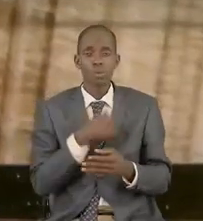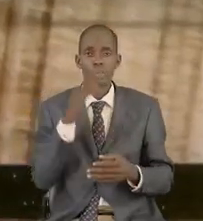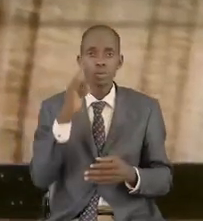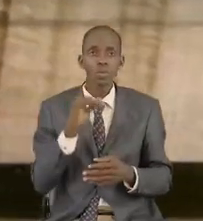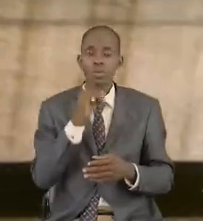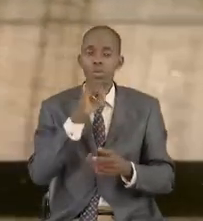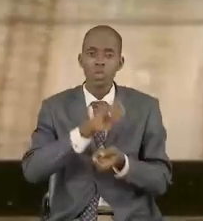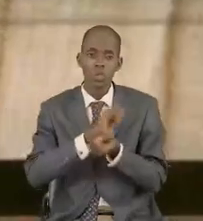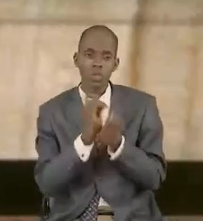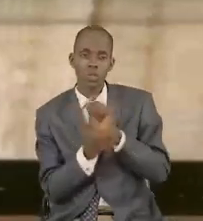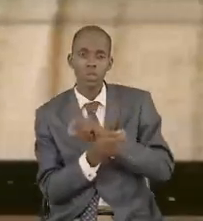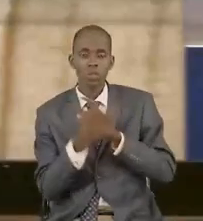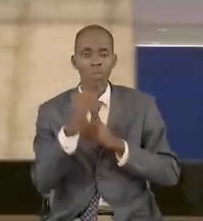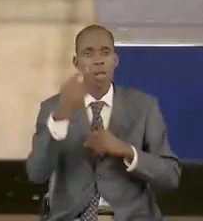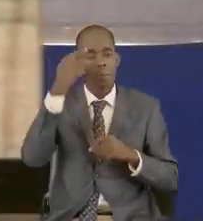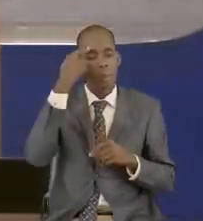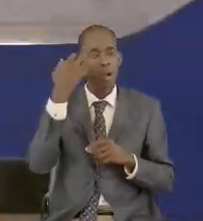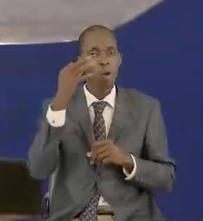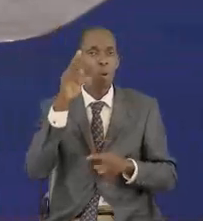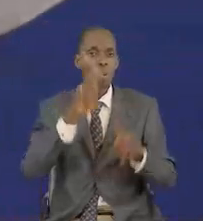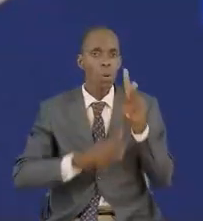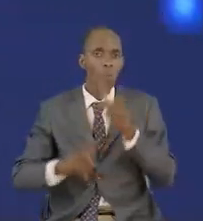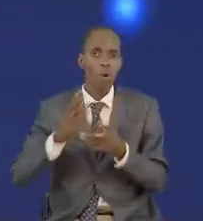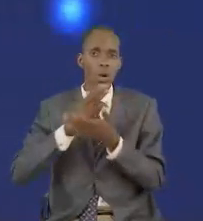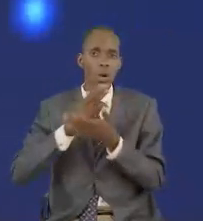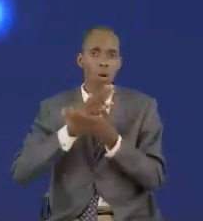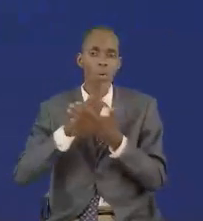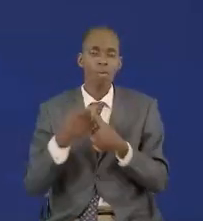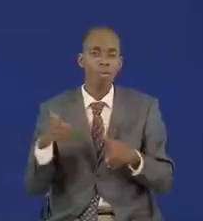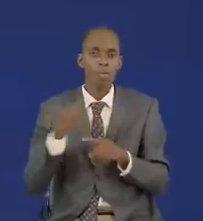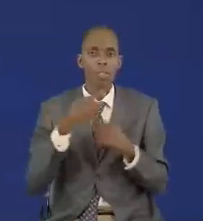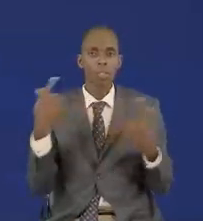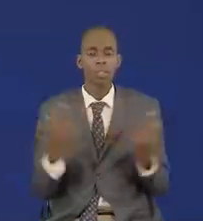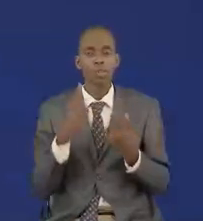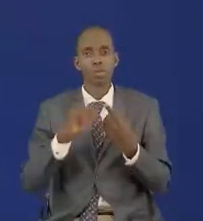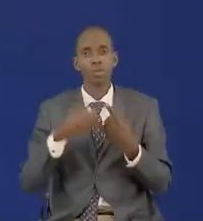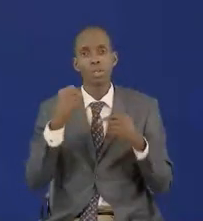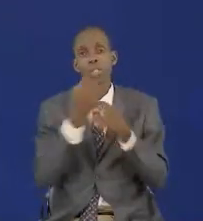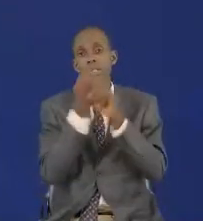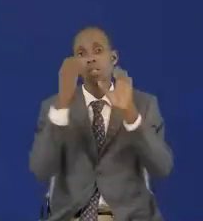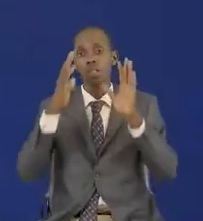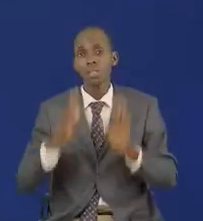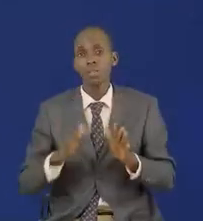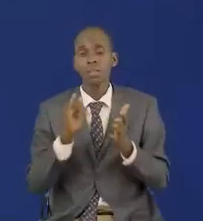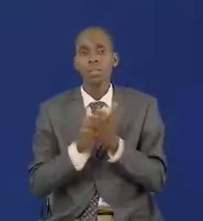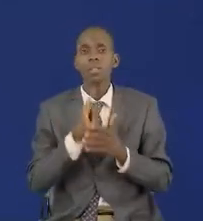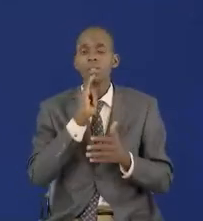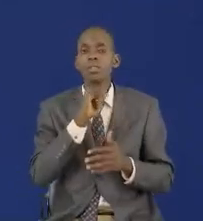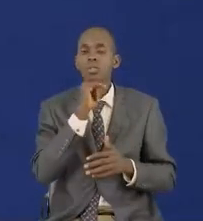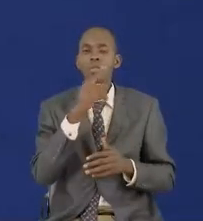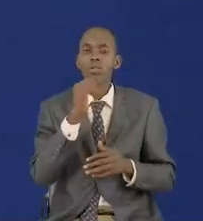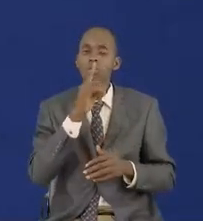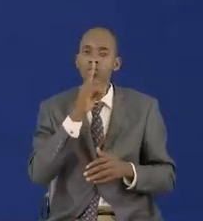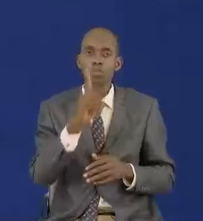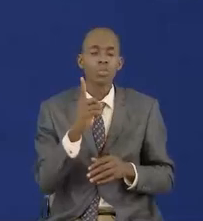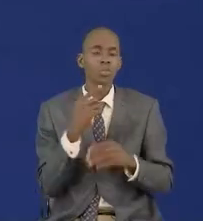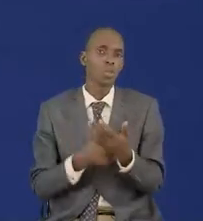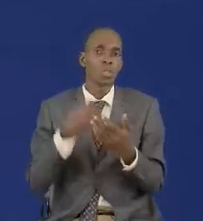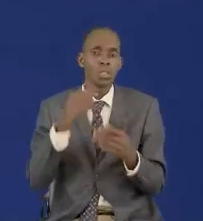change pas le Dune pas la pensée des gens de leur péché vers le Seigneur n'est pas le vrai